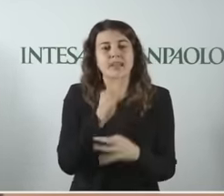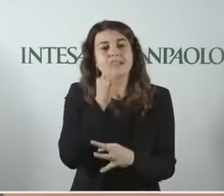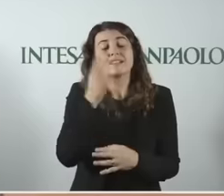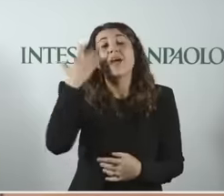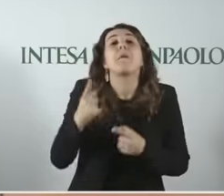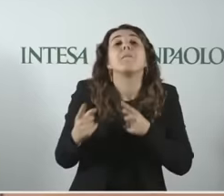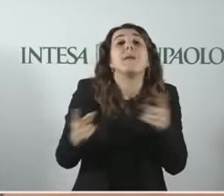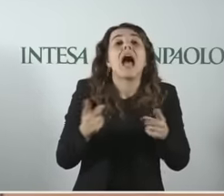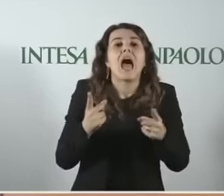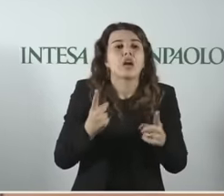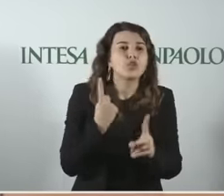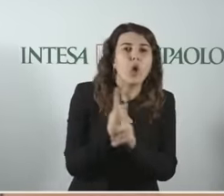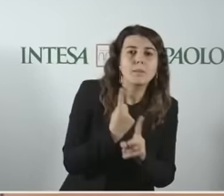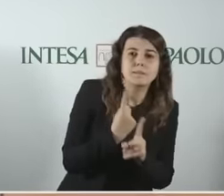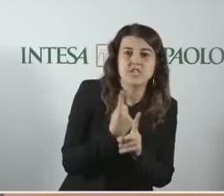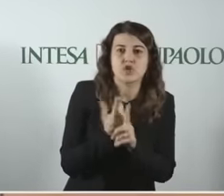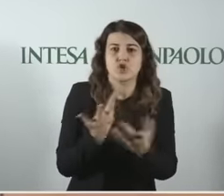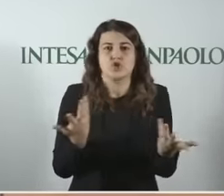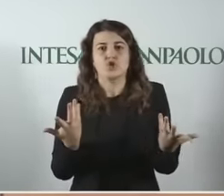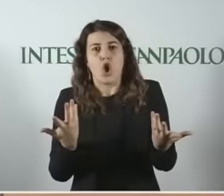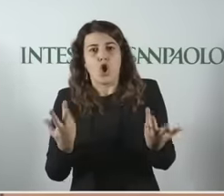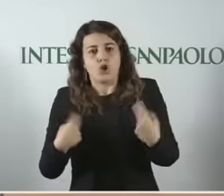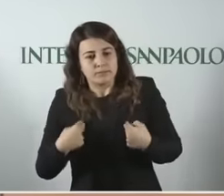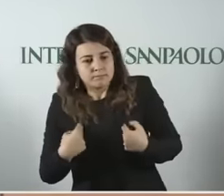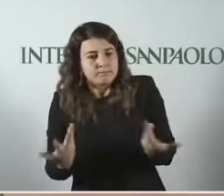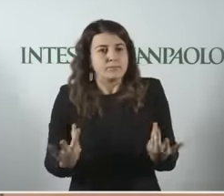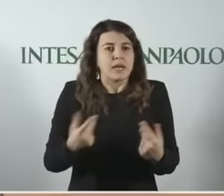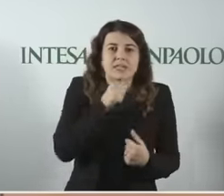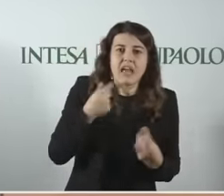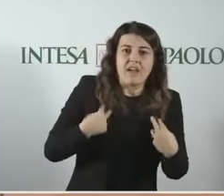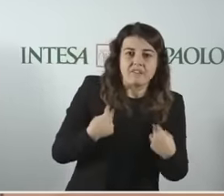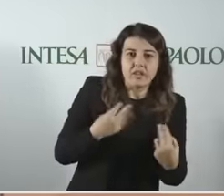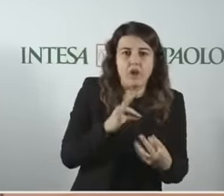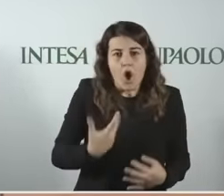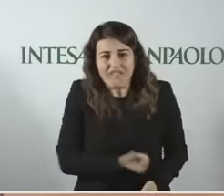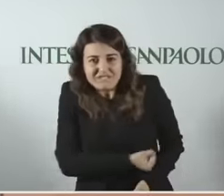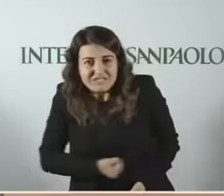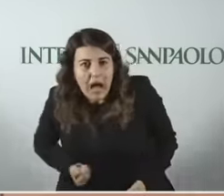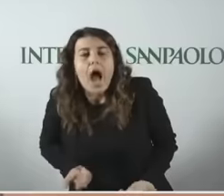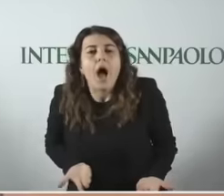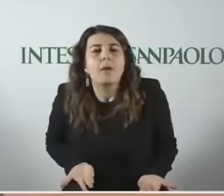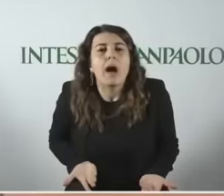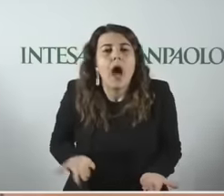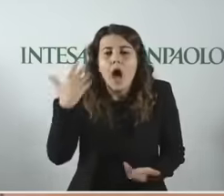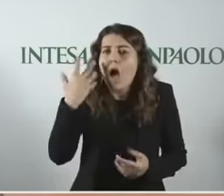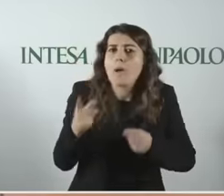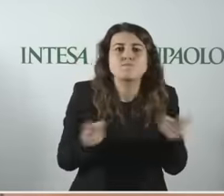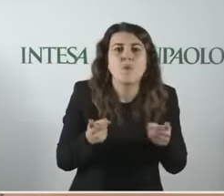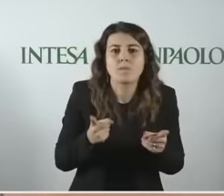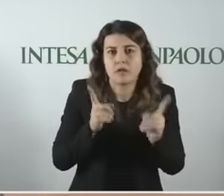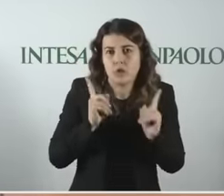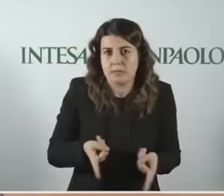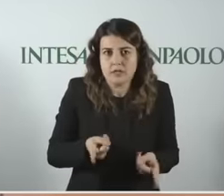di sussistenza in cui dal prossimo raccolto Dipende se campi o se fai la fame e allora a quel livello